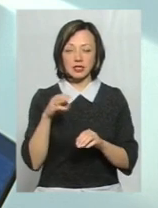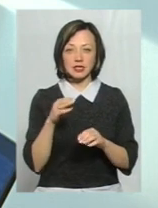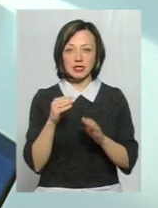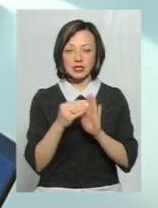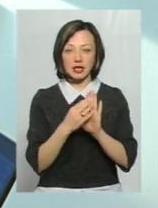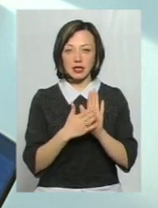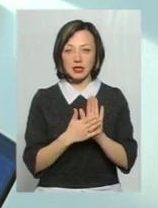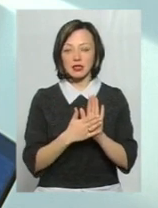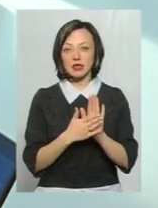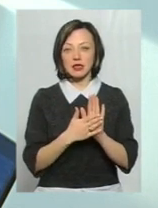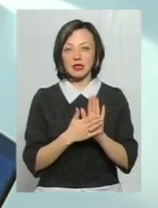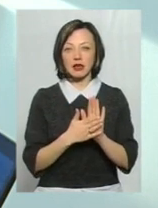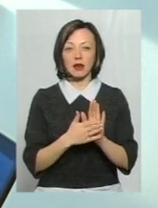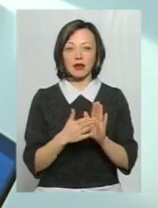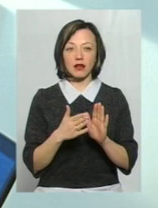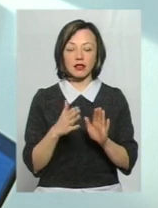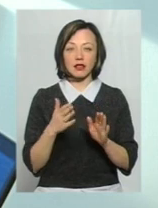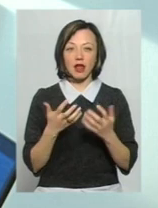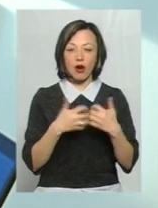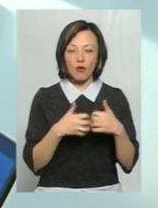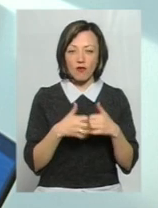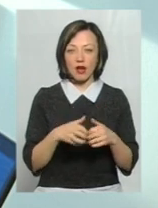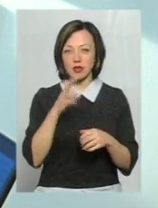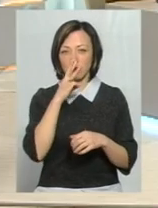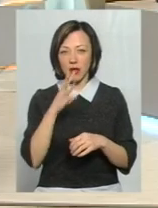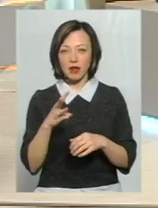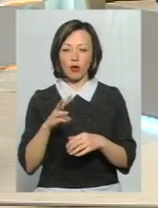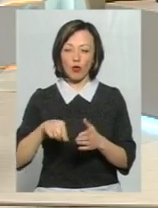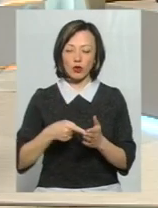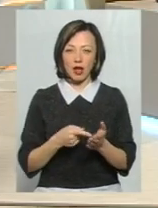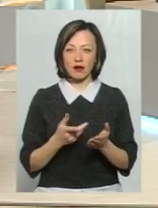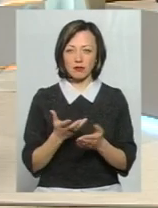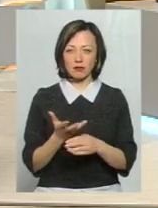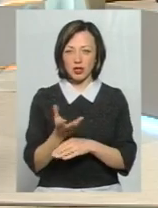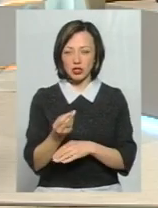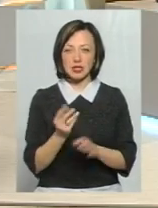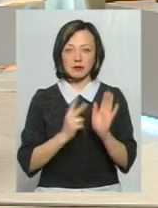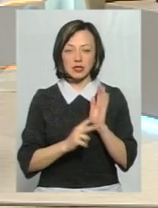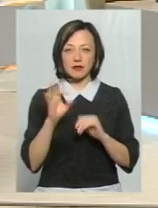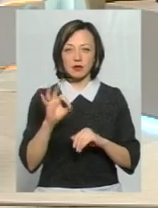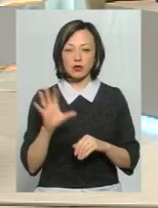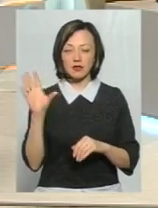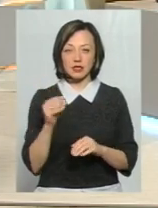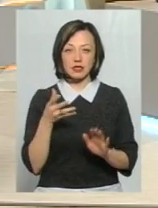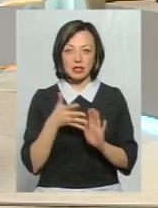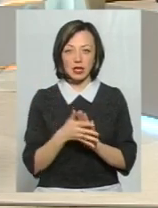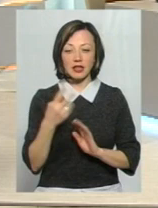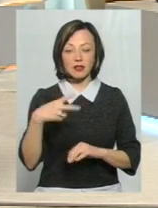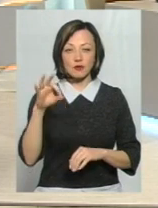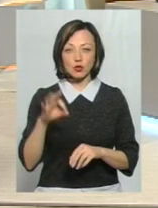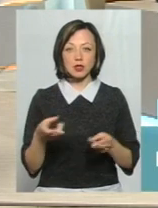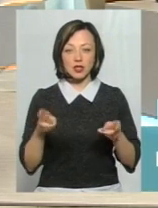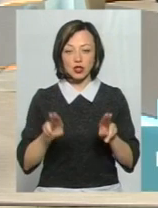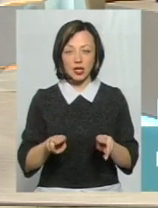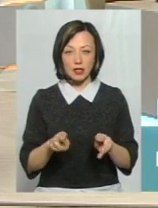зарплати, нарахування на зарплату, утримання, комунальні платежі і так далі. Вони з'їдають майже 80% всіх затрат. Тільки 20%